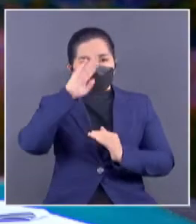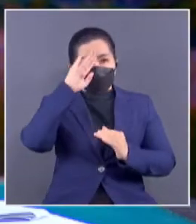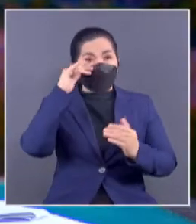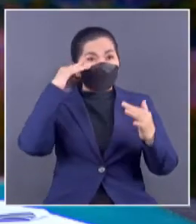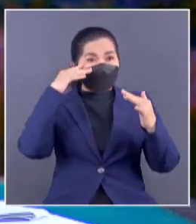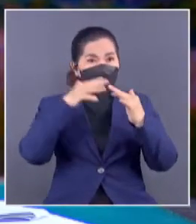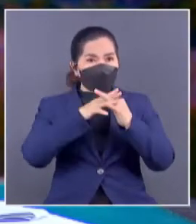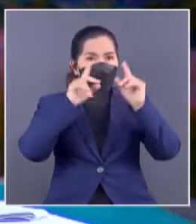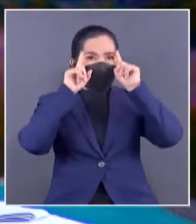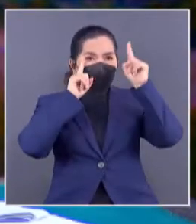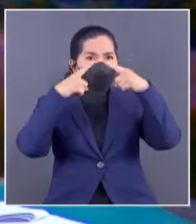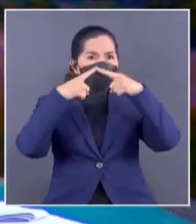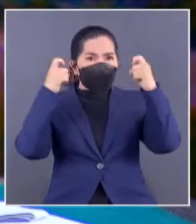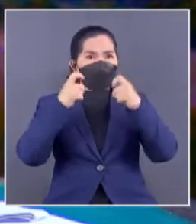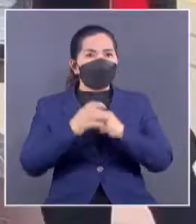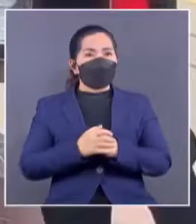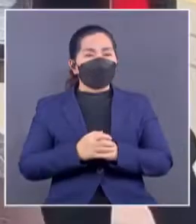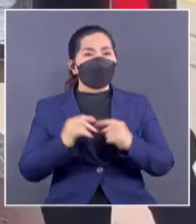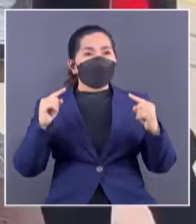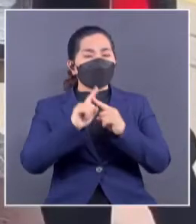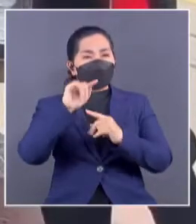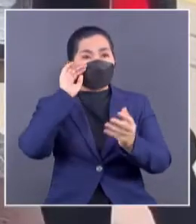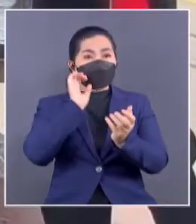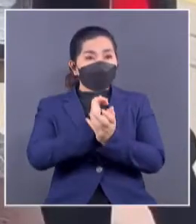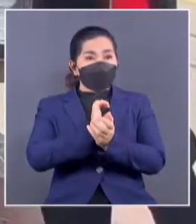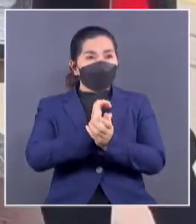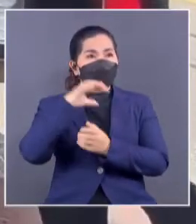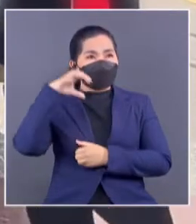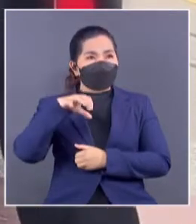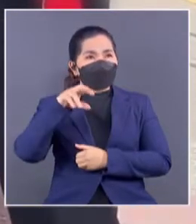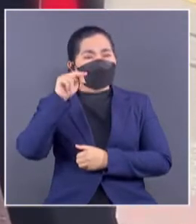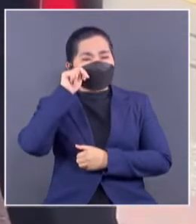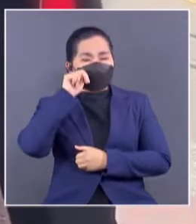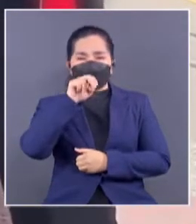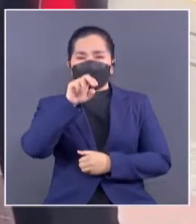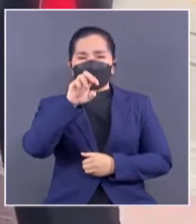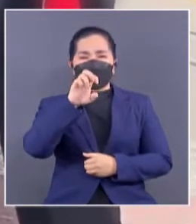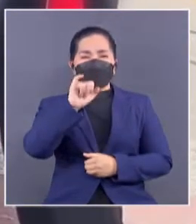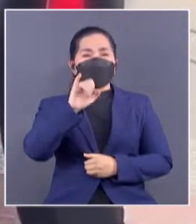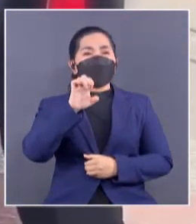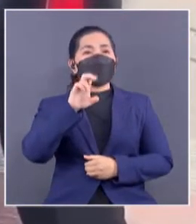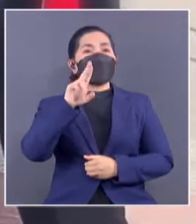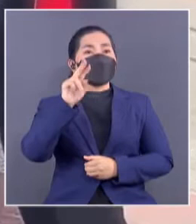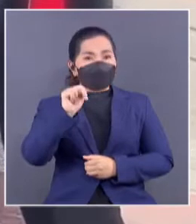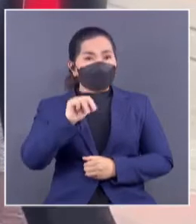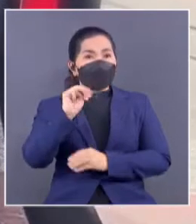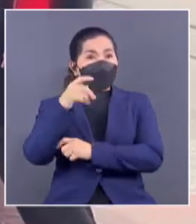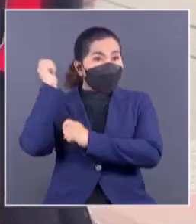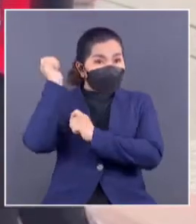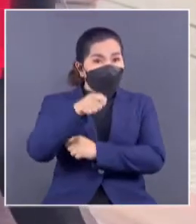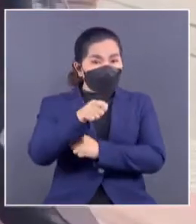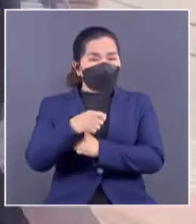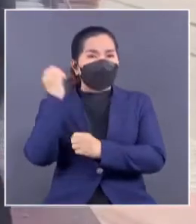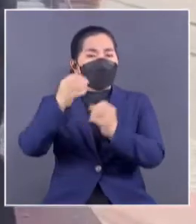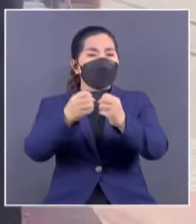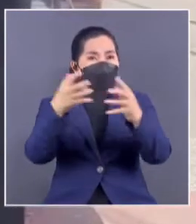าการคุ้มคลั่งแล้วก็บุกเข้าไปที่สภ.น้ำยืนนะครับแล้วก็ไปปาประทัดลูกบอลเอาไม้เบสบอลเข้าไปไล่ทุบอาคาร